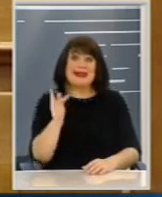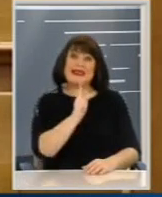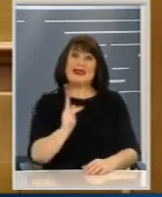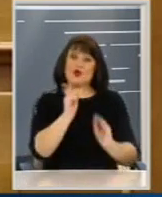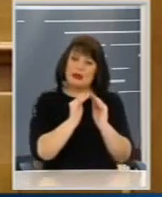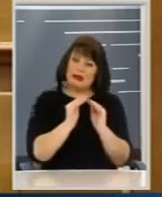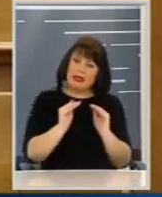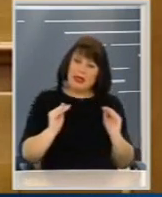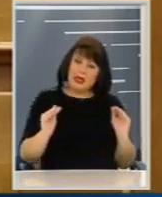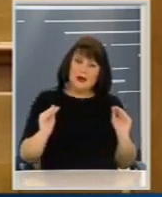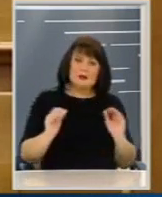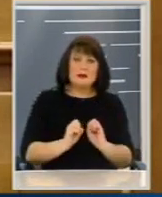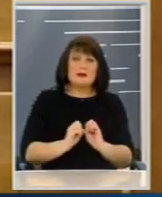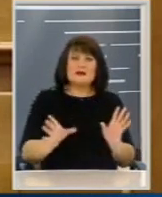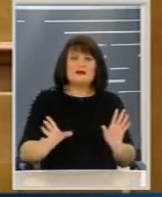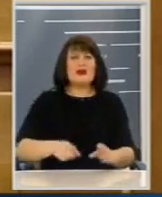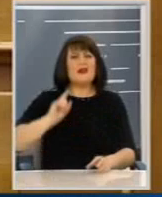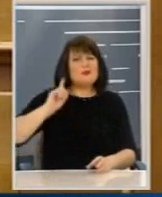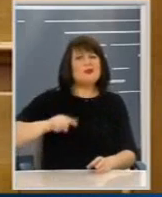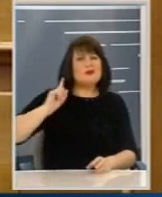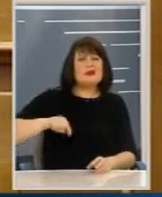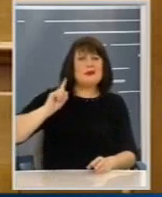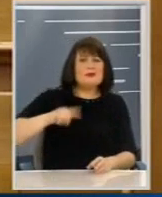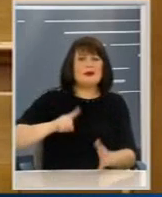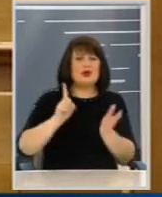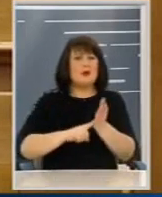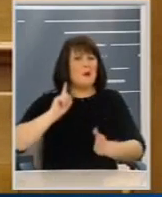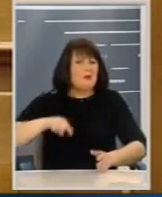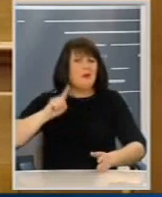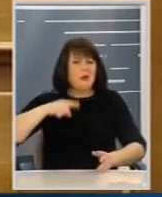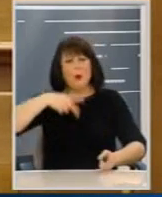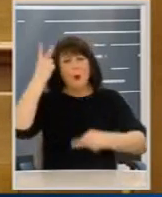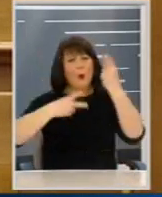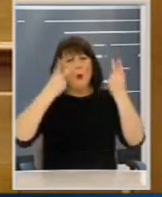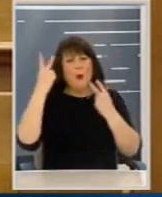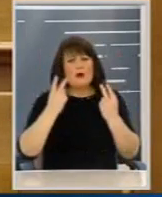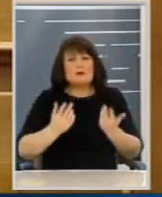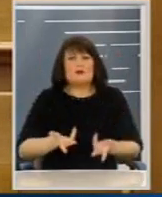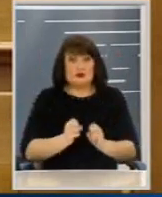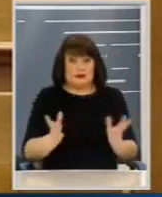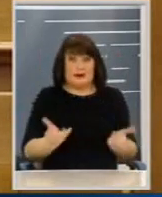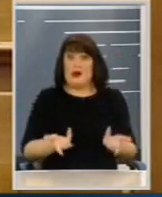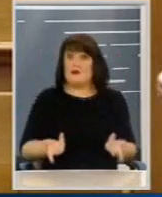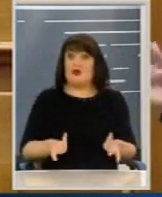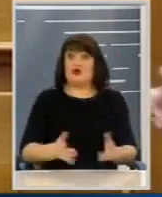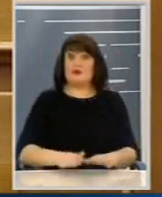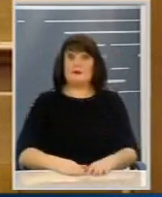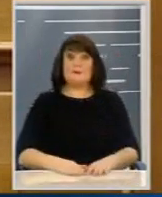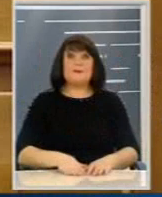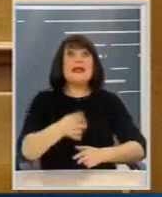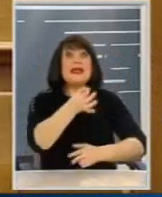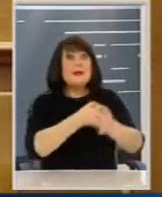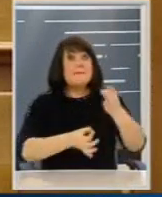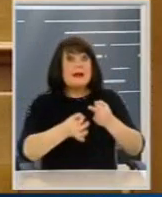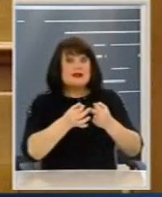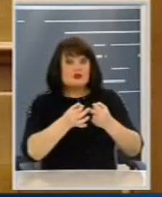ξαφνικά ξέσπασε παραβατικότητα. Και να μας εξηγήσετε, αλλά να το εξηγήσετε και στην ελληνική